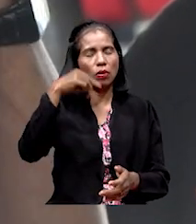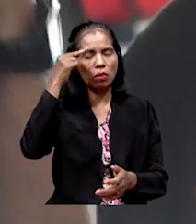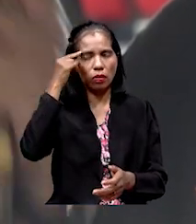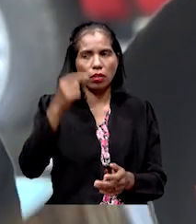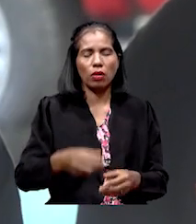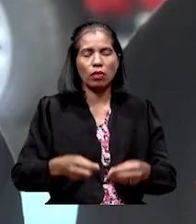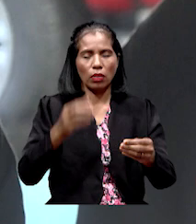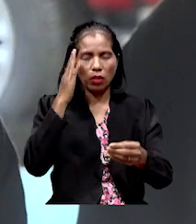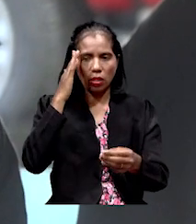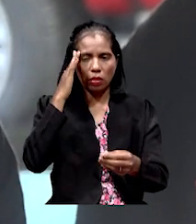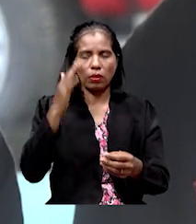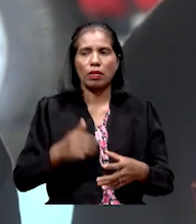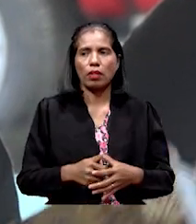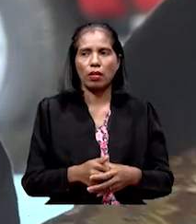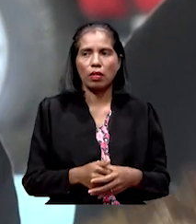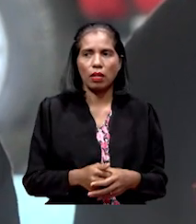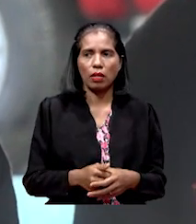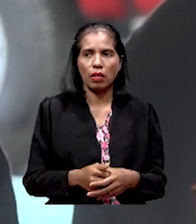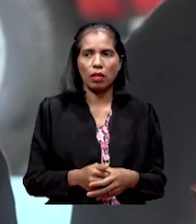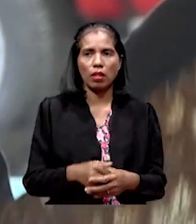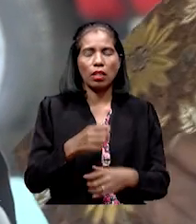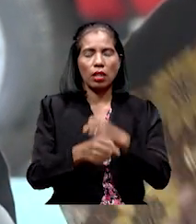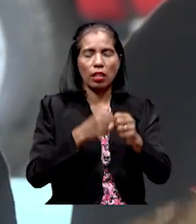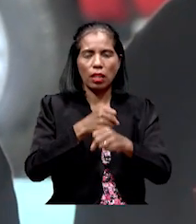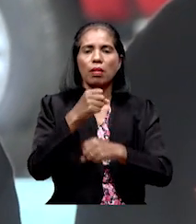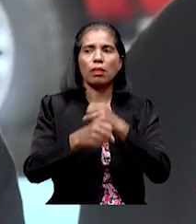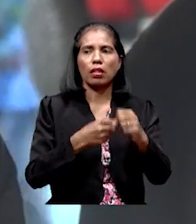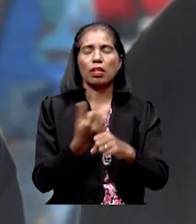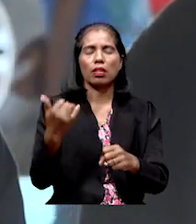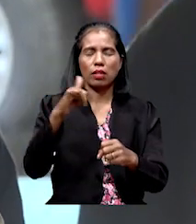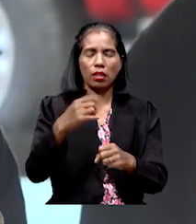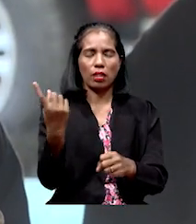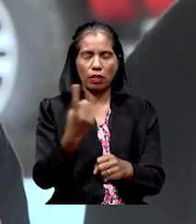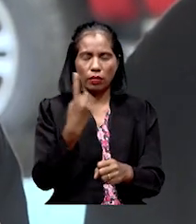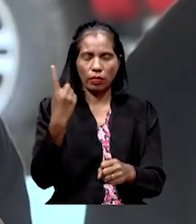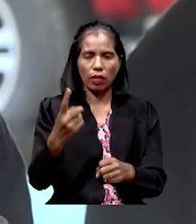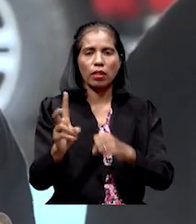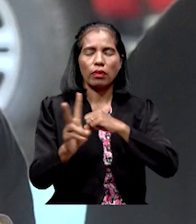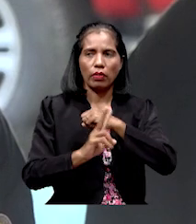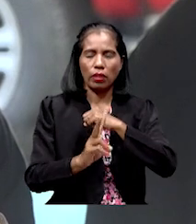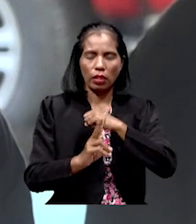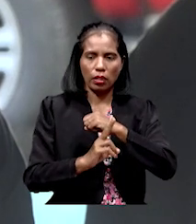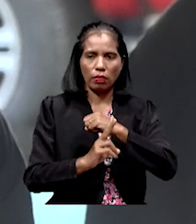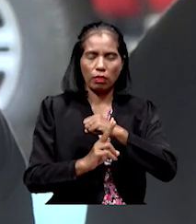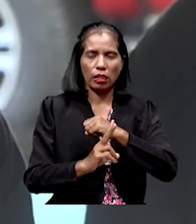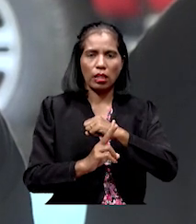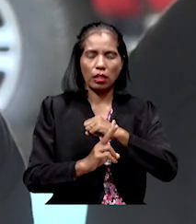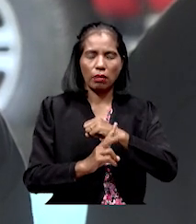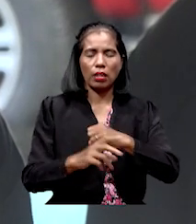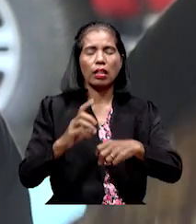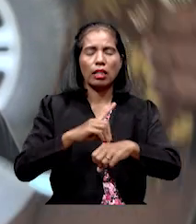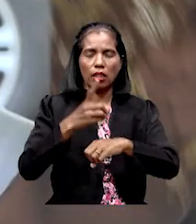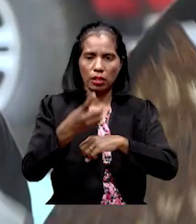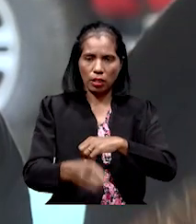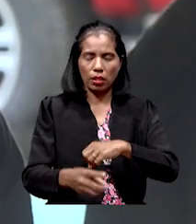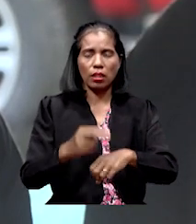oh halu ini dah. Kata, luka tina matina, sira makna fati sai vitima ba lis bisas na kai